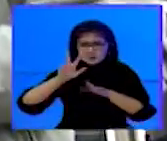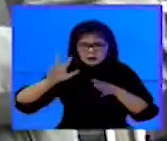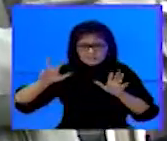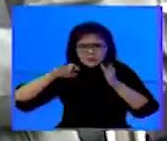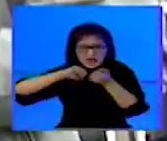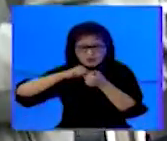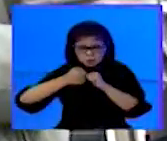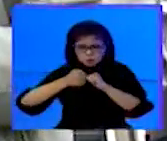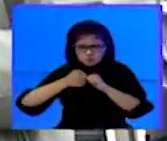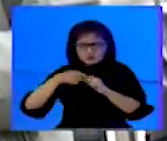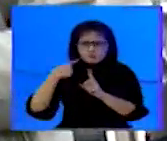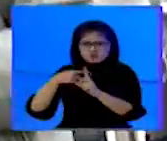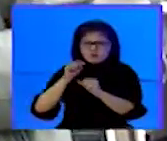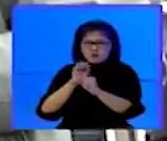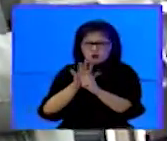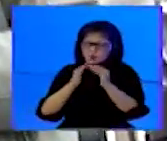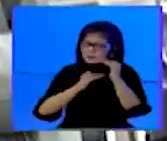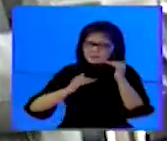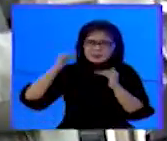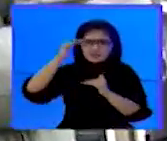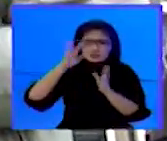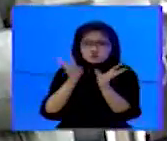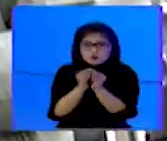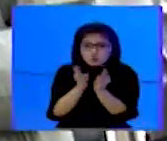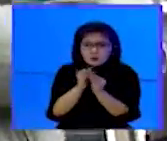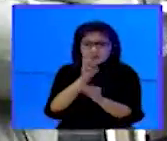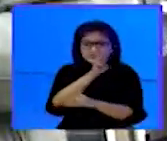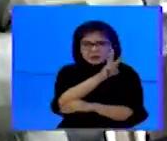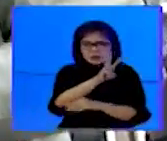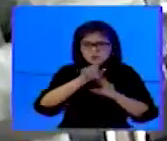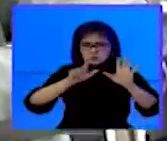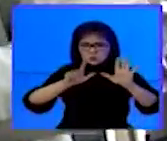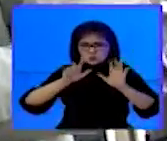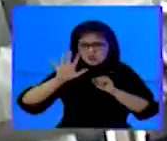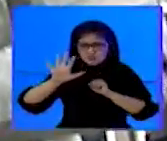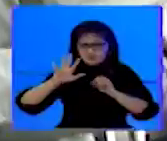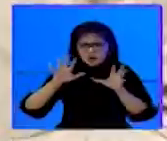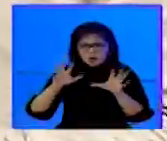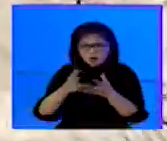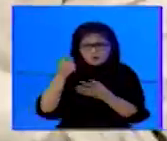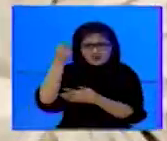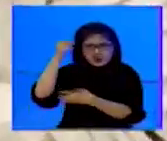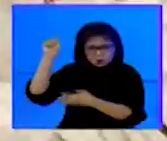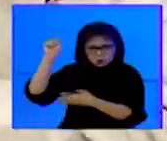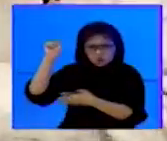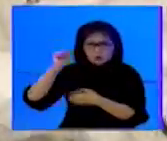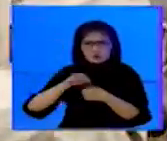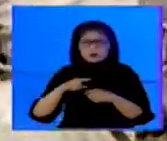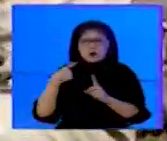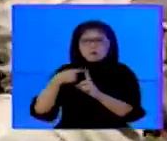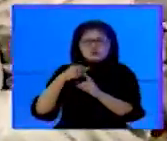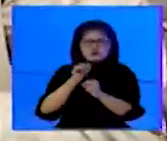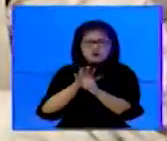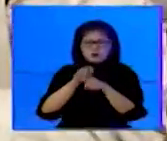dan juga meningkat hingga angka 375 kasus di klaster perkantoran. COVID-19 mulai menyebar di